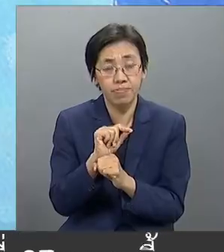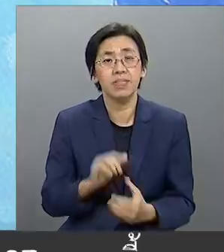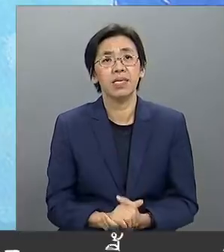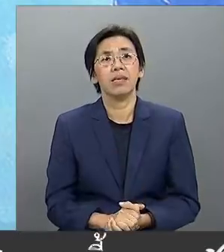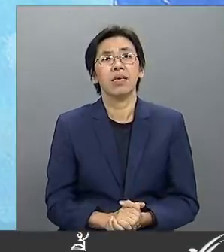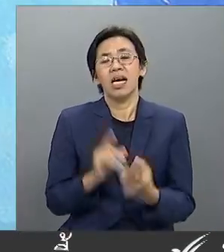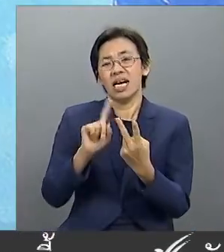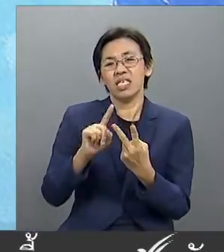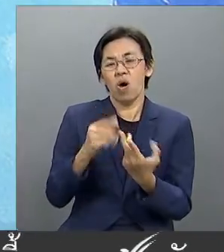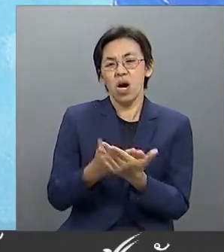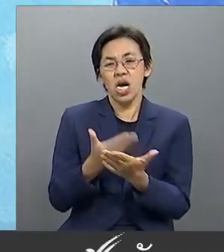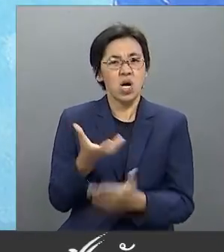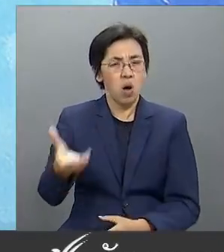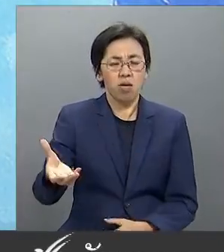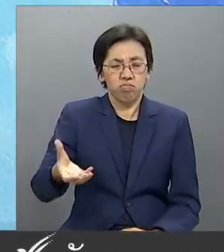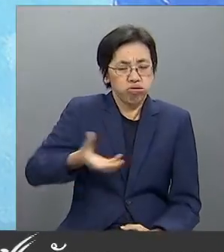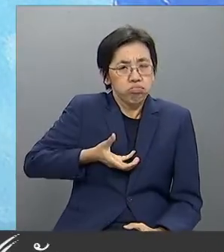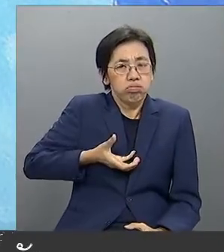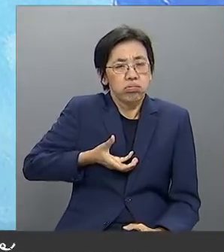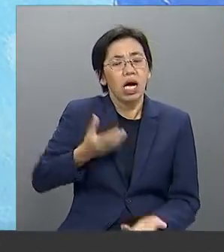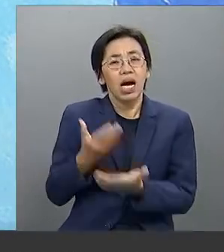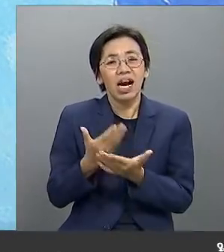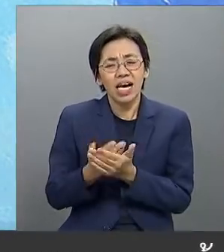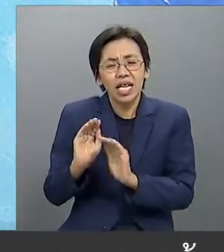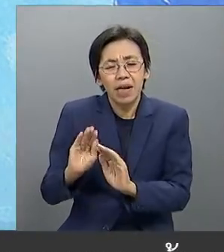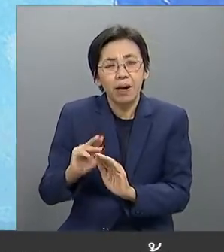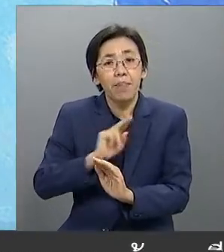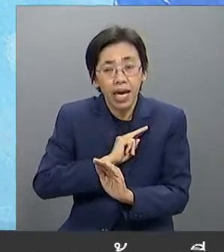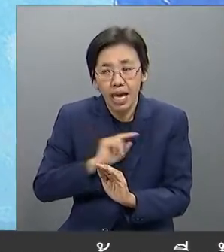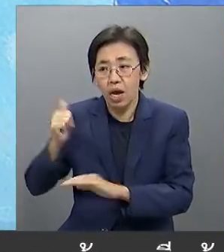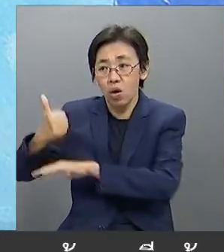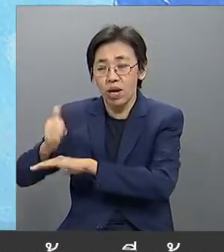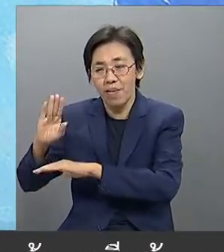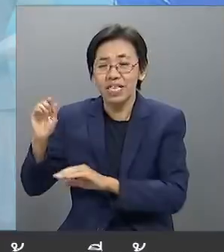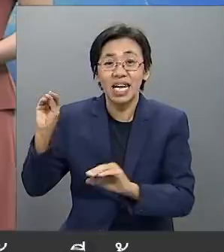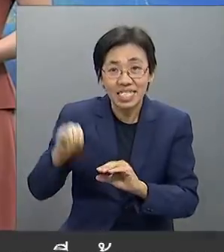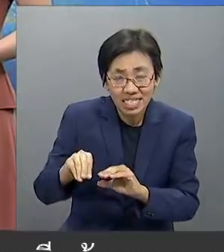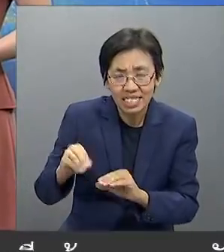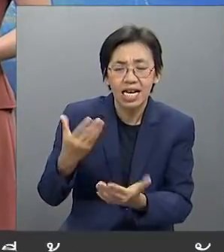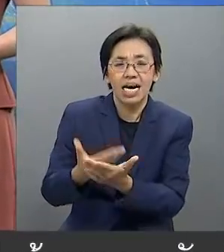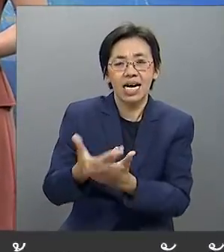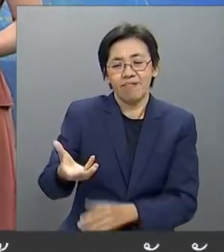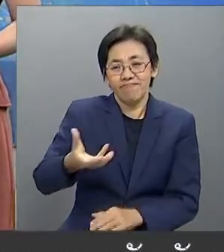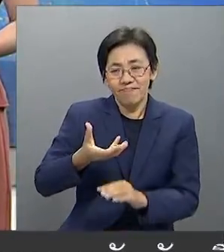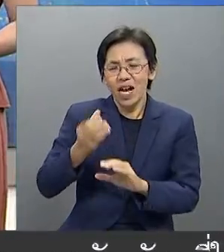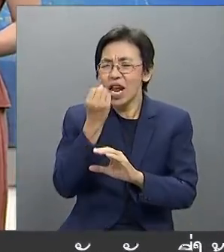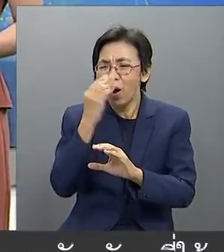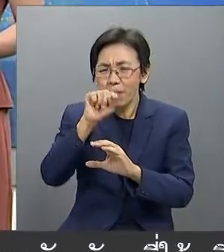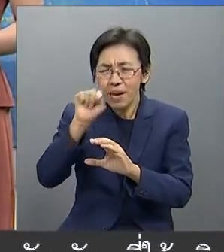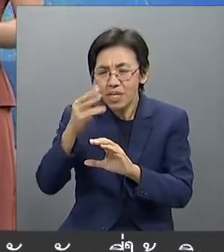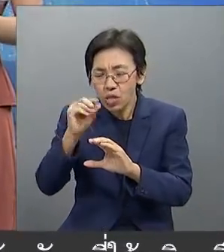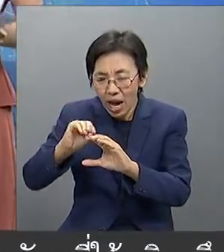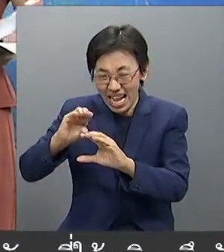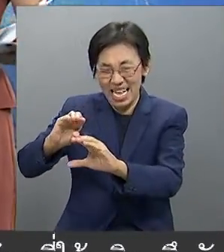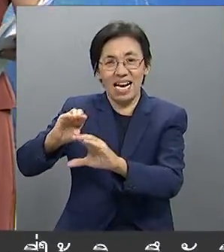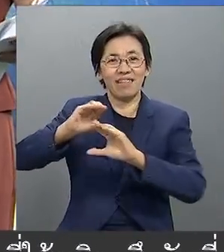เป็นบำเหน็จเงินก้อนก็จะได้มีบทที่สะสมเองในตั้งสมทบลงไปถึงผลตอบแทนที่มันงอกเงยขึ้นมาด้วยค่ะบางคนบอกว่า